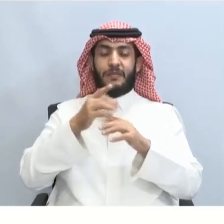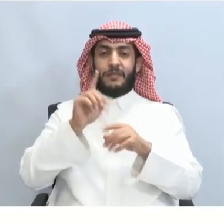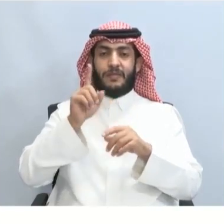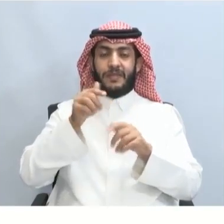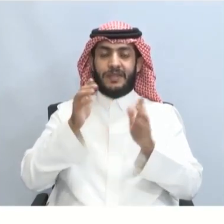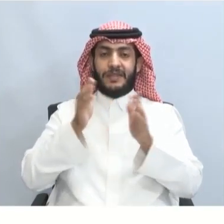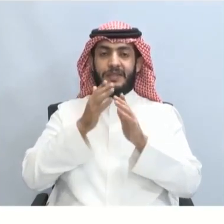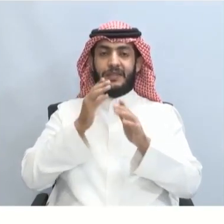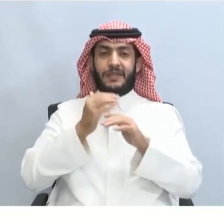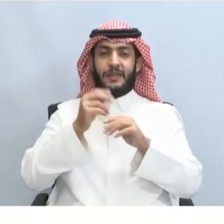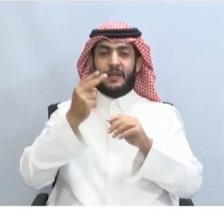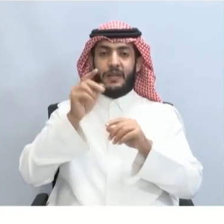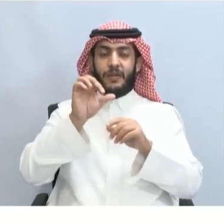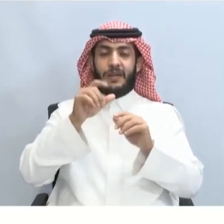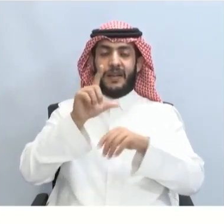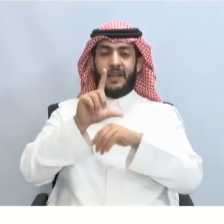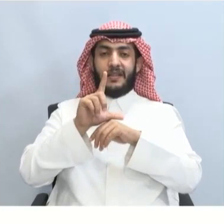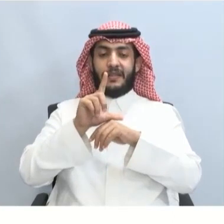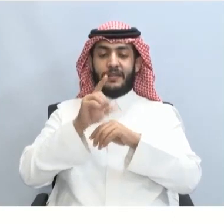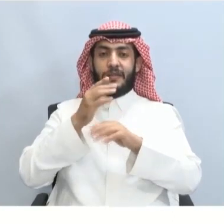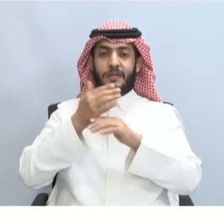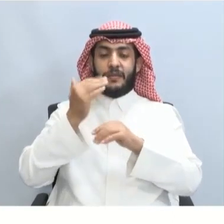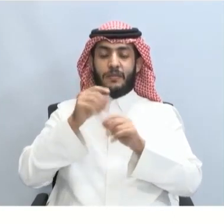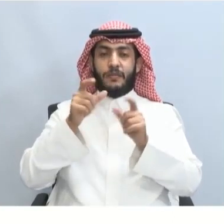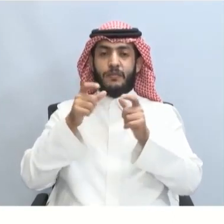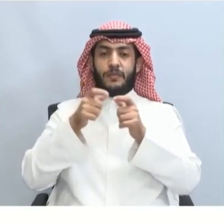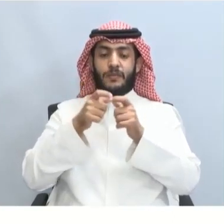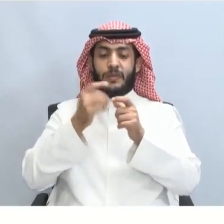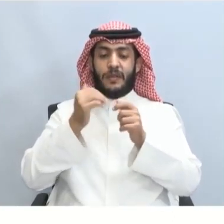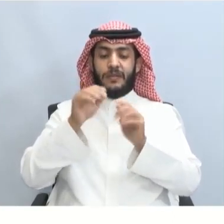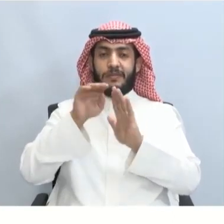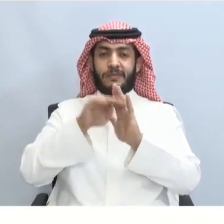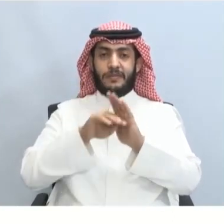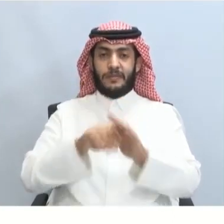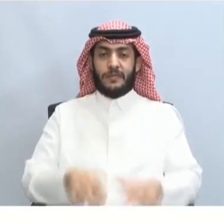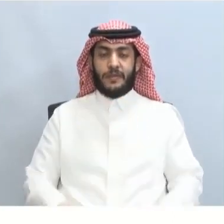اصغر من العنوان الرئيسي ولدينا مجموعه من